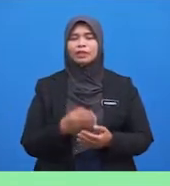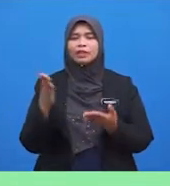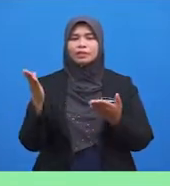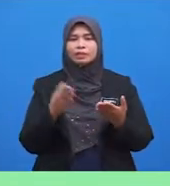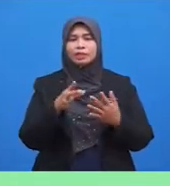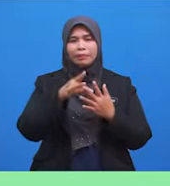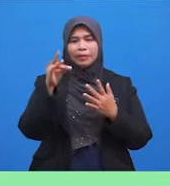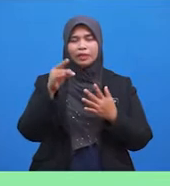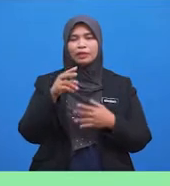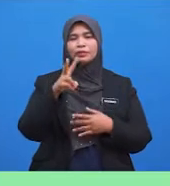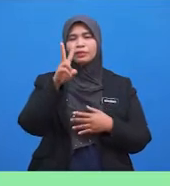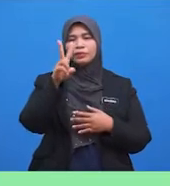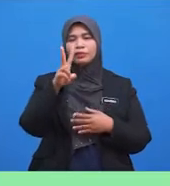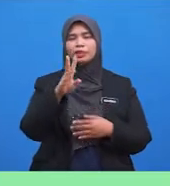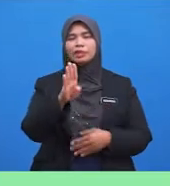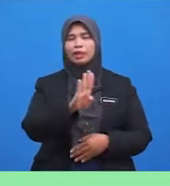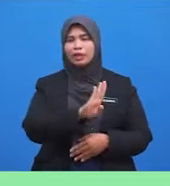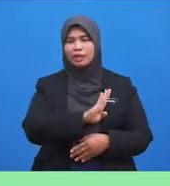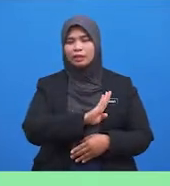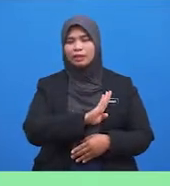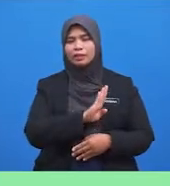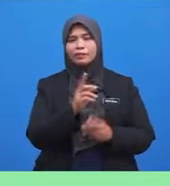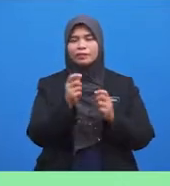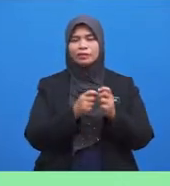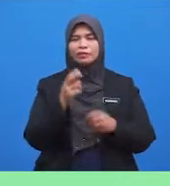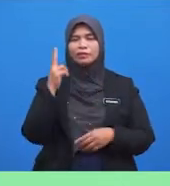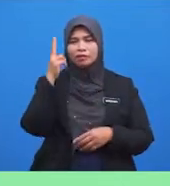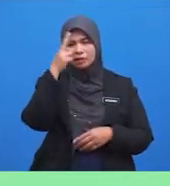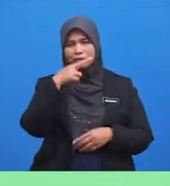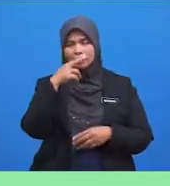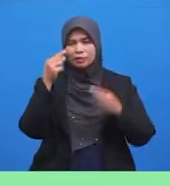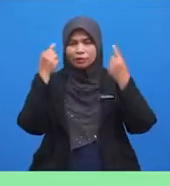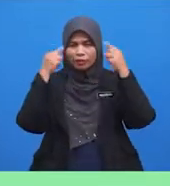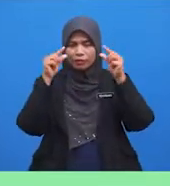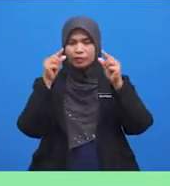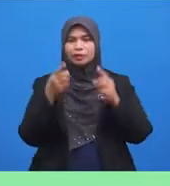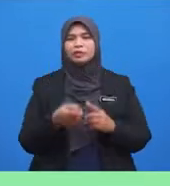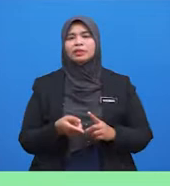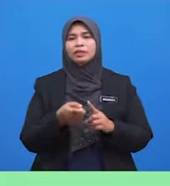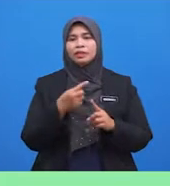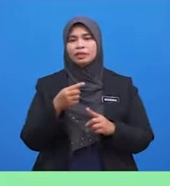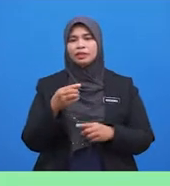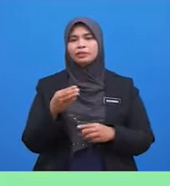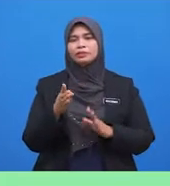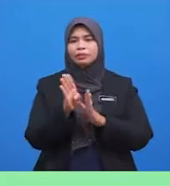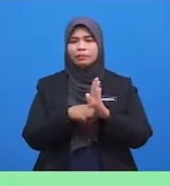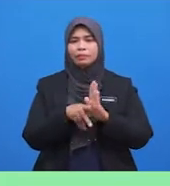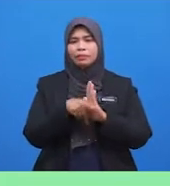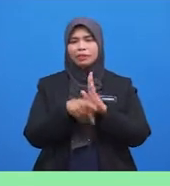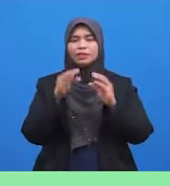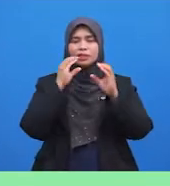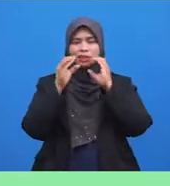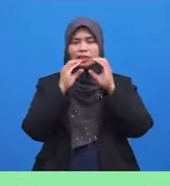Sila pilihkan dua adab terhadap guru dari